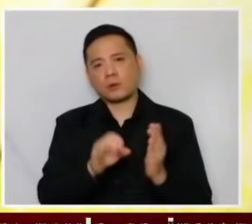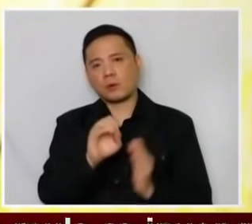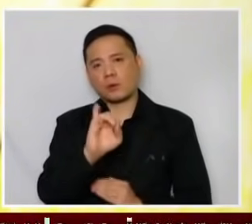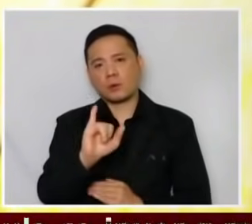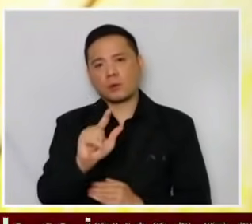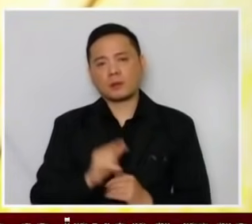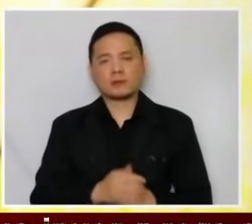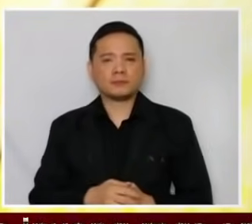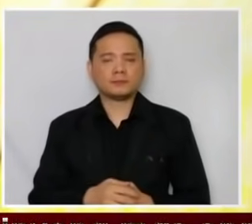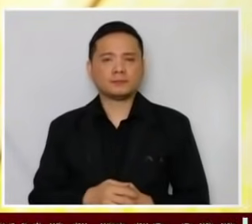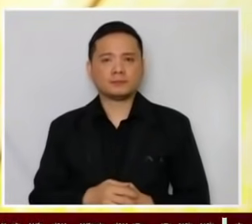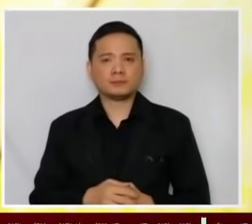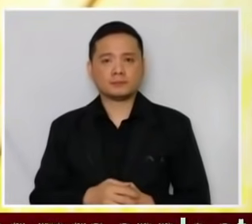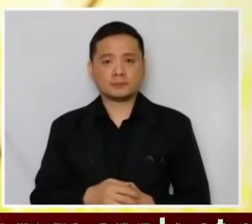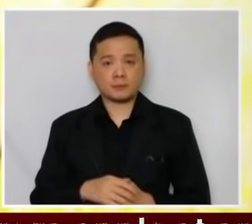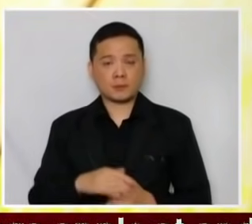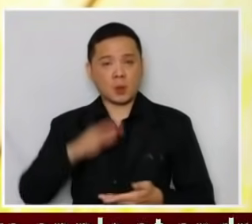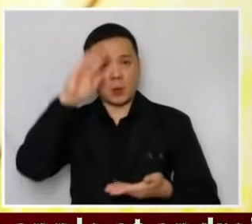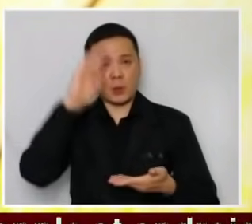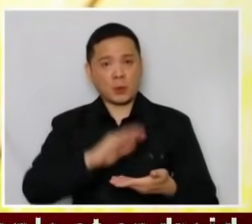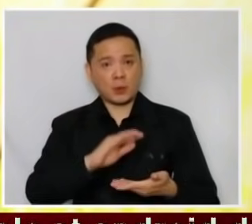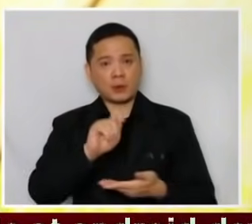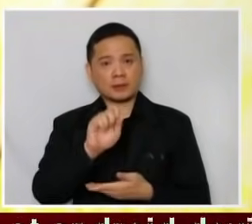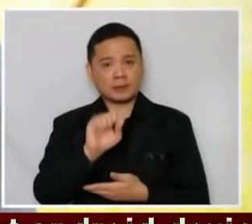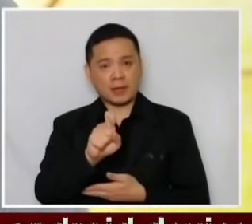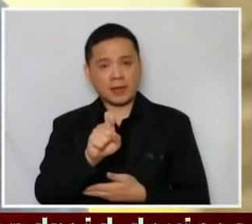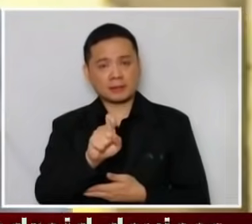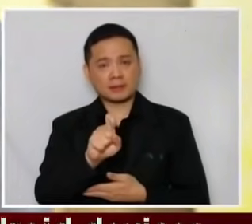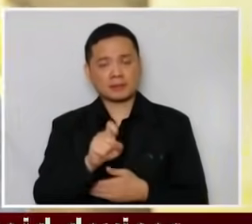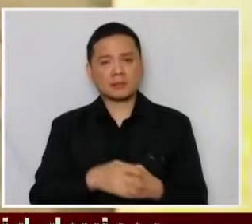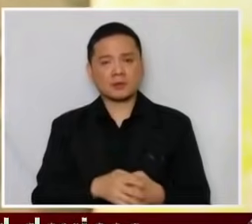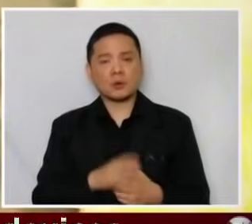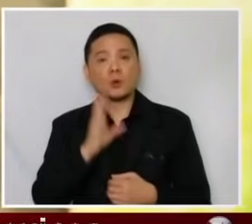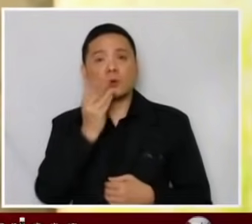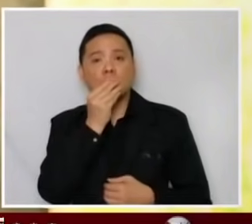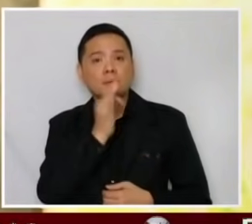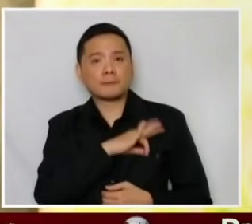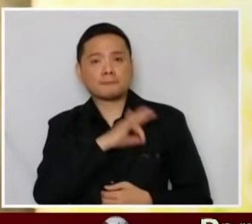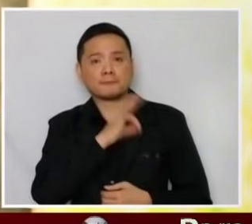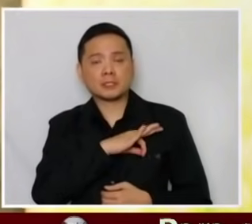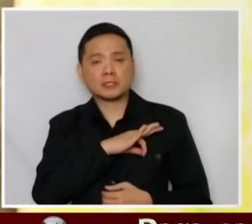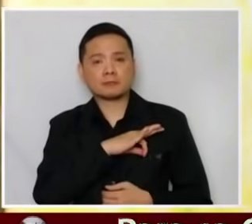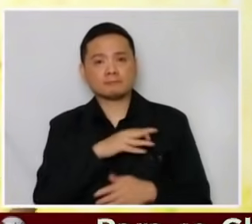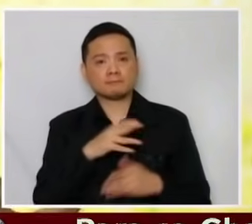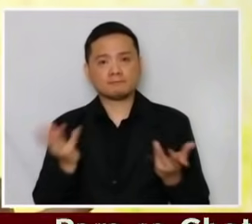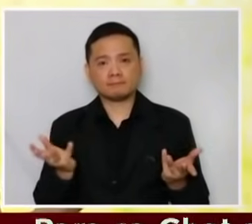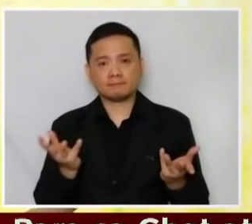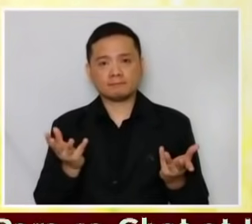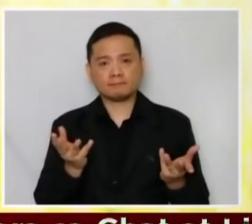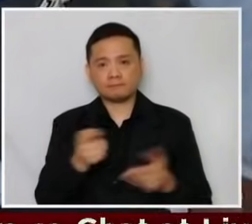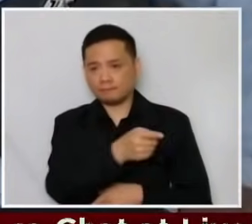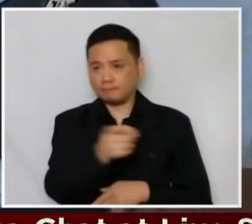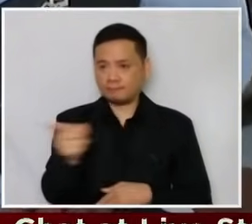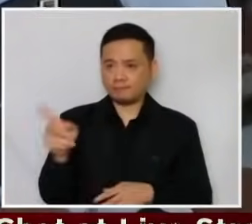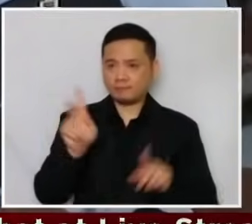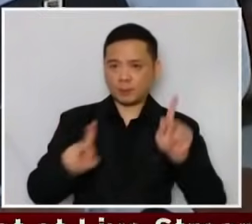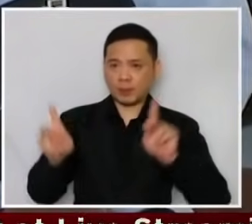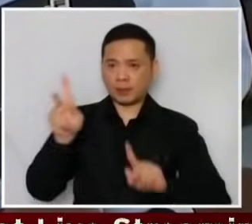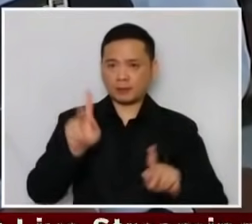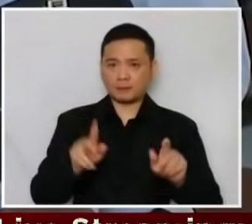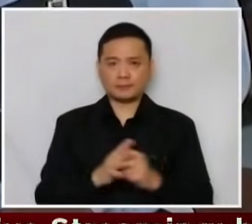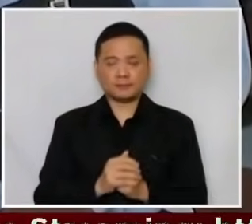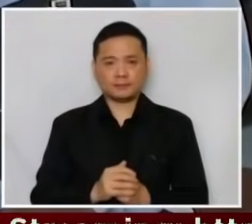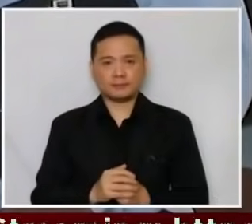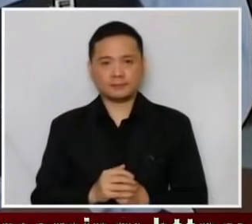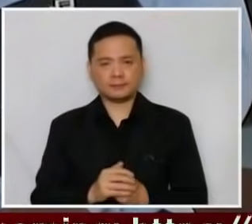buwis, nawala ng gobyerno, sino na kinabang naman? Tao. Sinabi